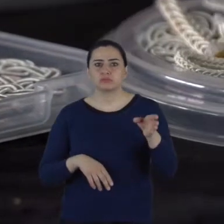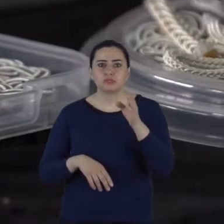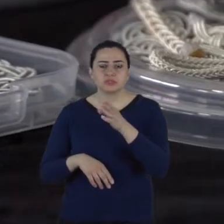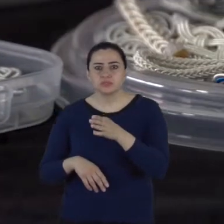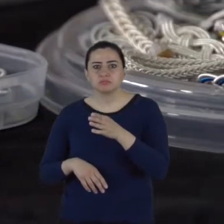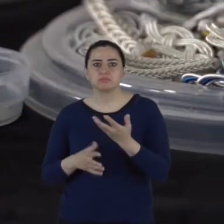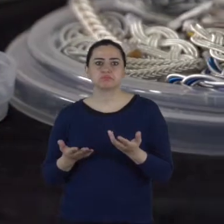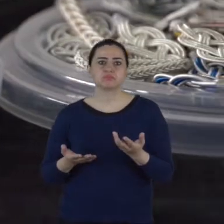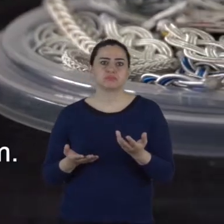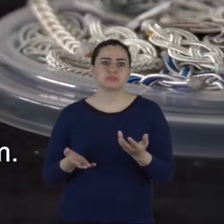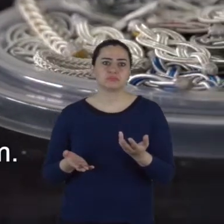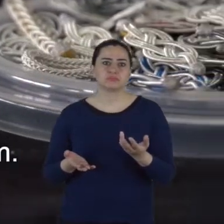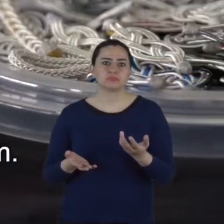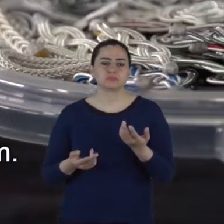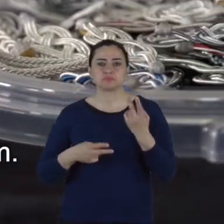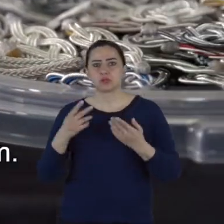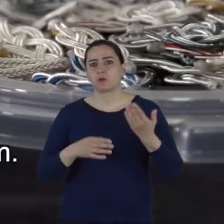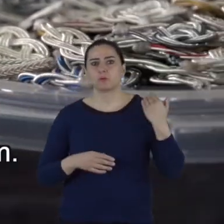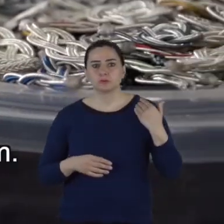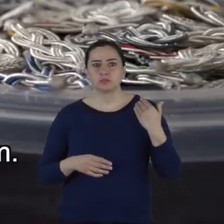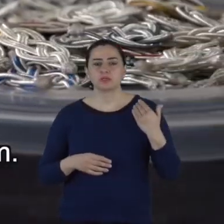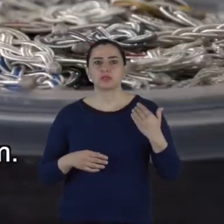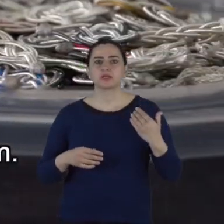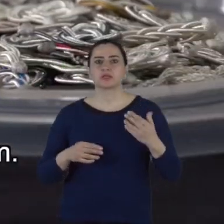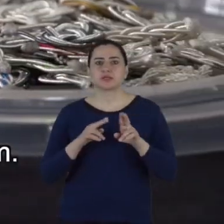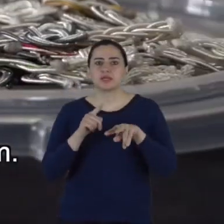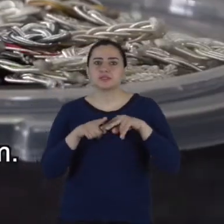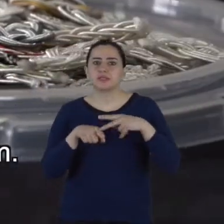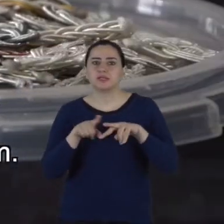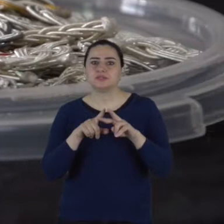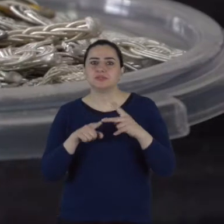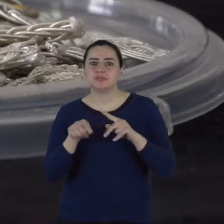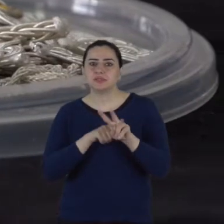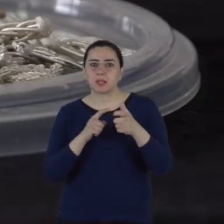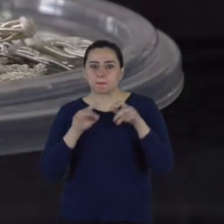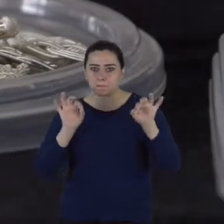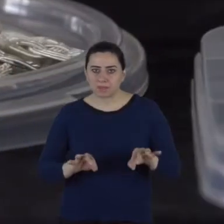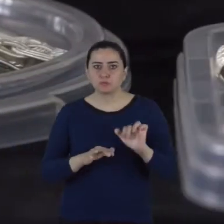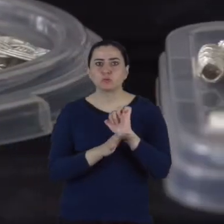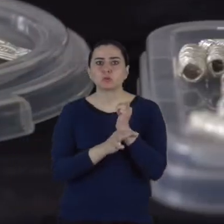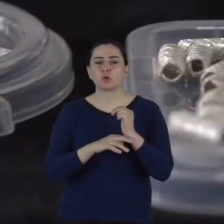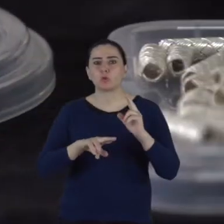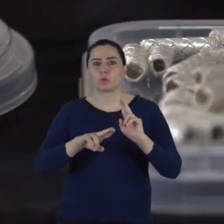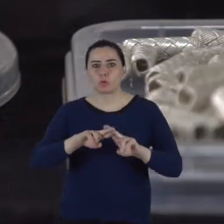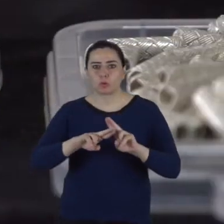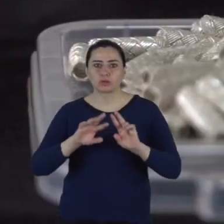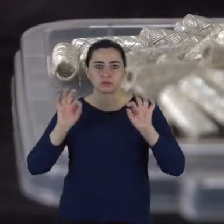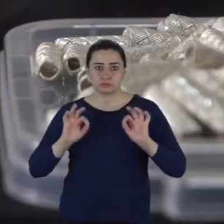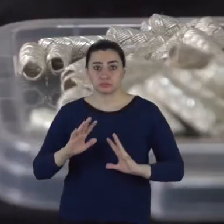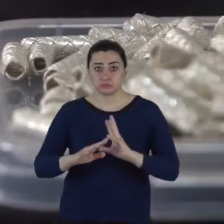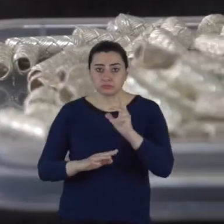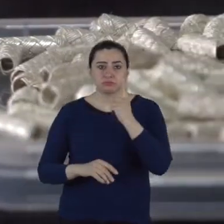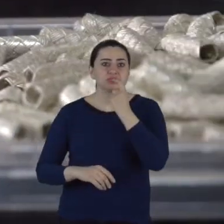gittim. İşte öncelikle zaten kazaziye ile başladım. Usta öğreticiliğe kadar çıktım.